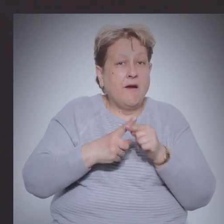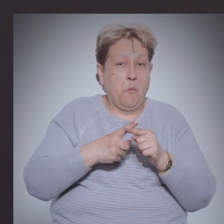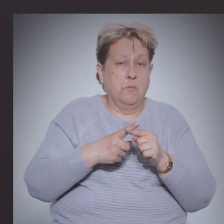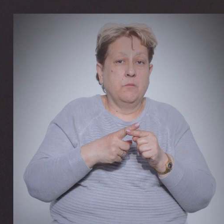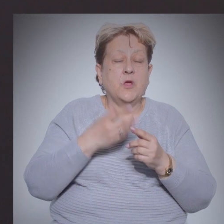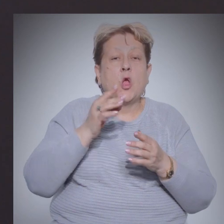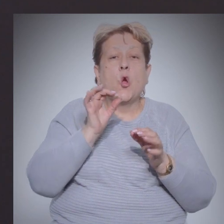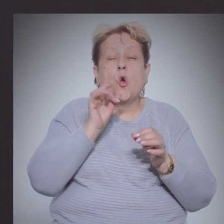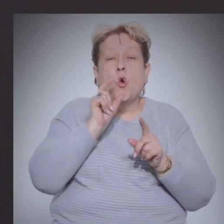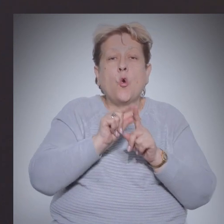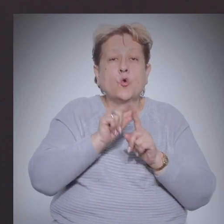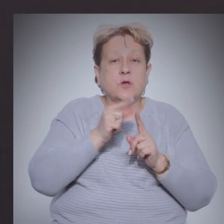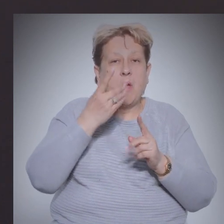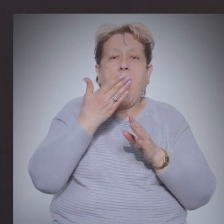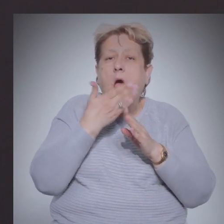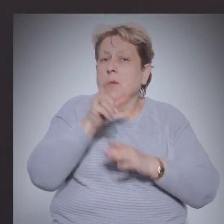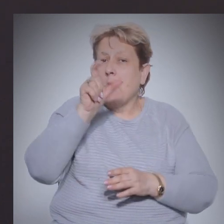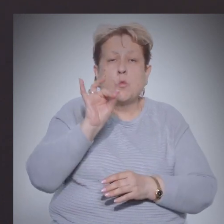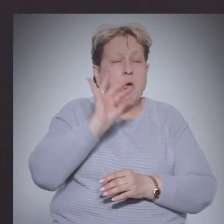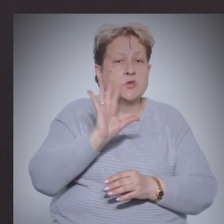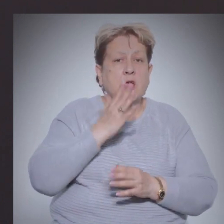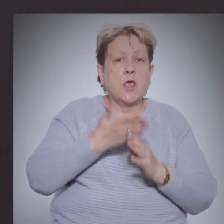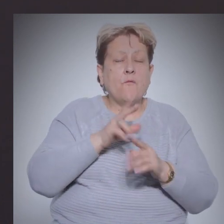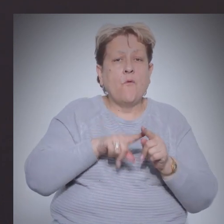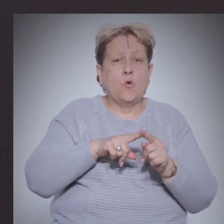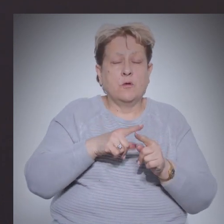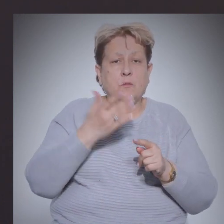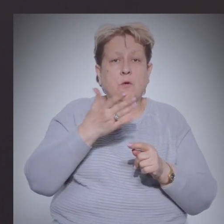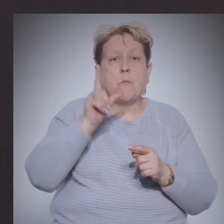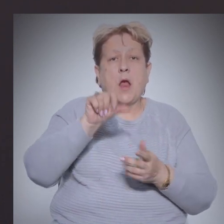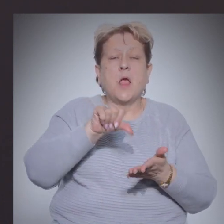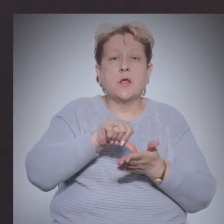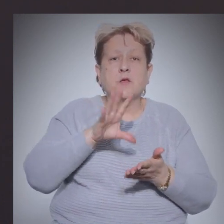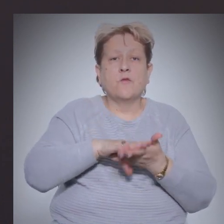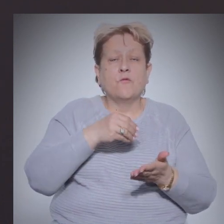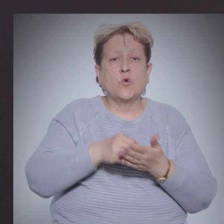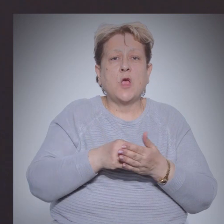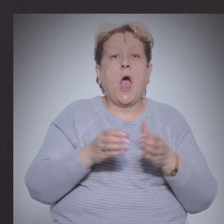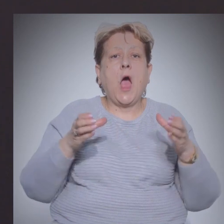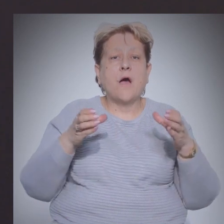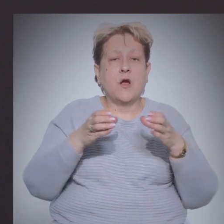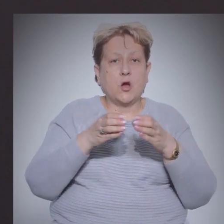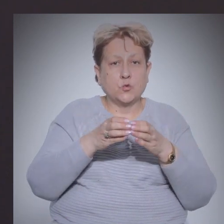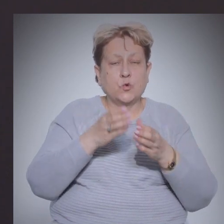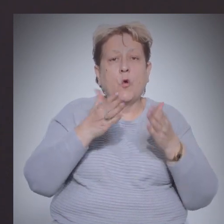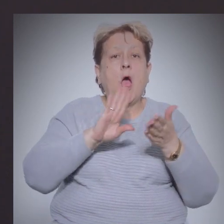համար, անգամ եթե խոսկը գնում է ոչ թե առանձին մարդու մասին, այլ և որ մարդը հանդես է գալիս